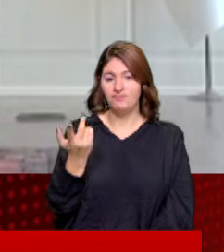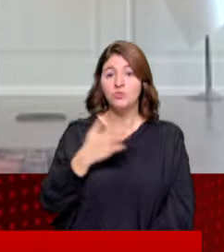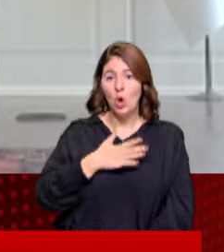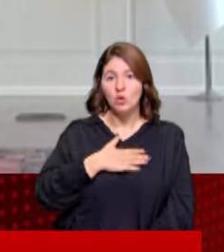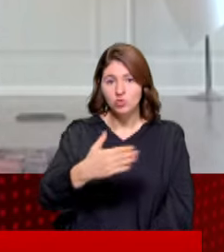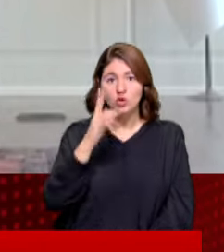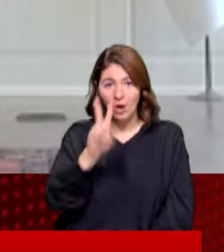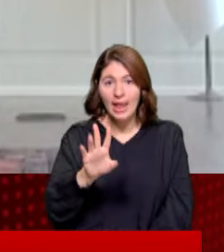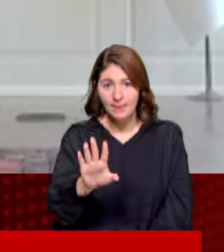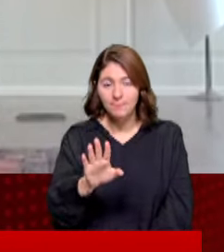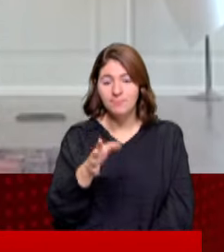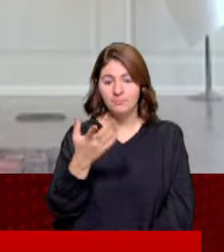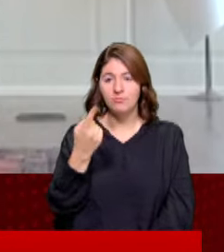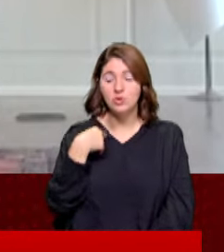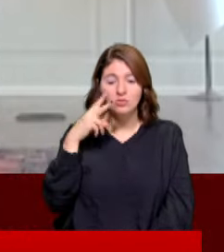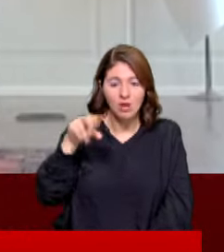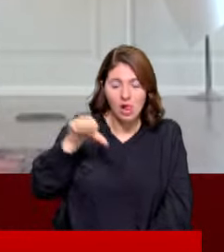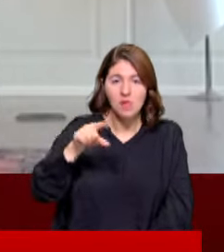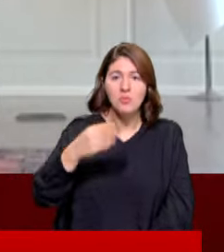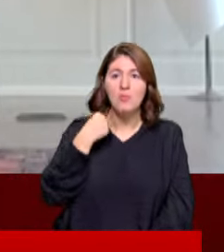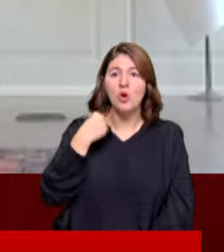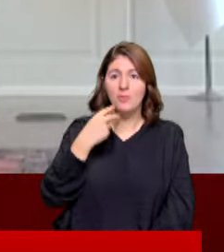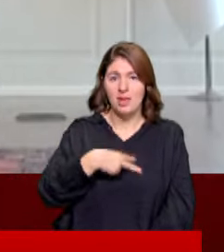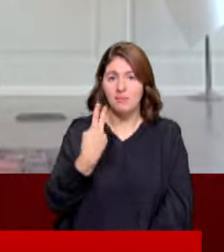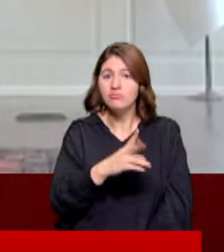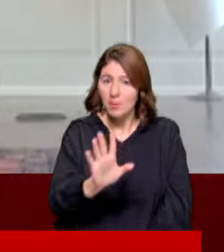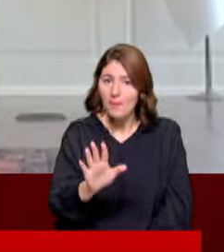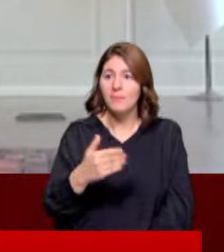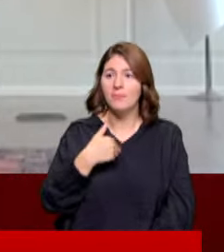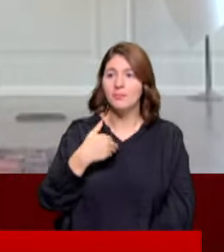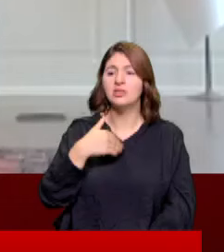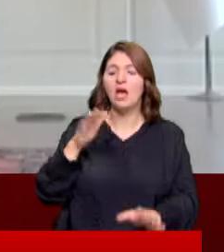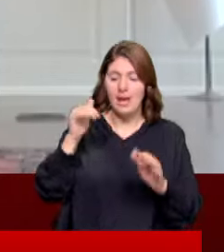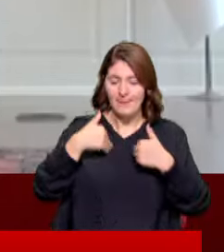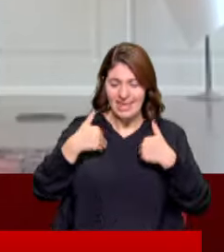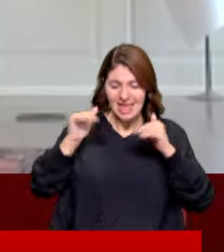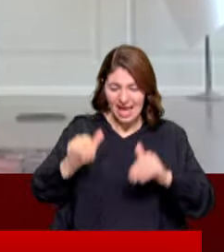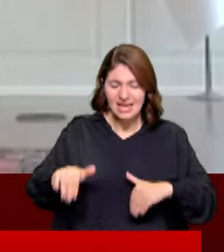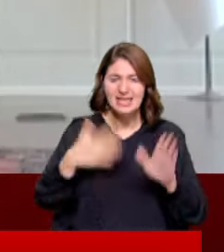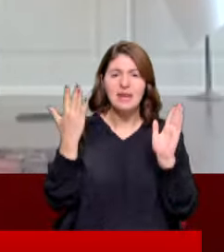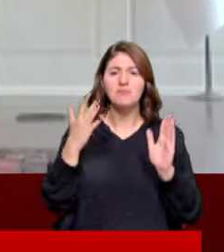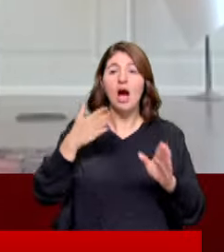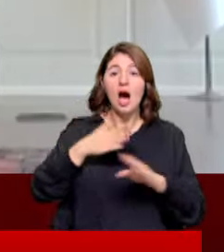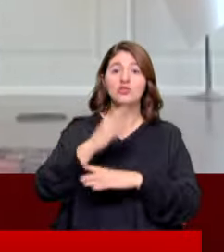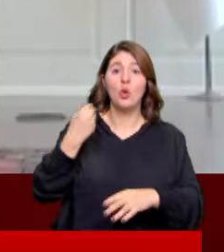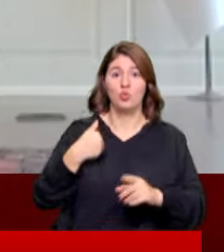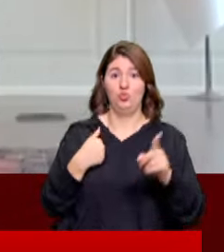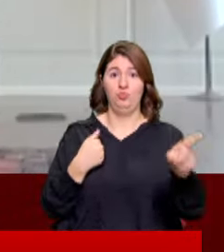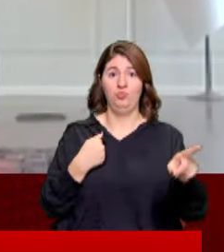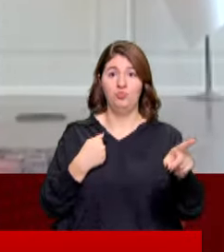önümüzü görelim. Önümüzü göremiyoruz. Bu borç belediyenin borcu. Bizden gelip geçeceğiz. Asıl olan kurumlardır. Asıl